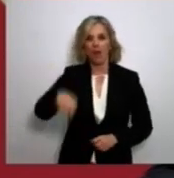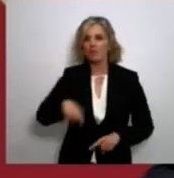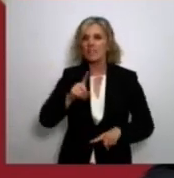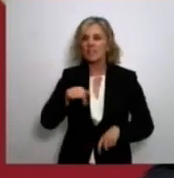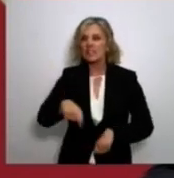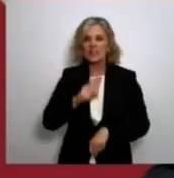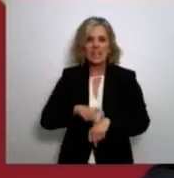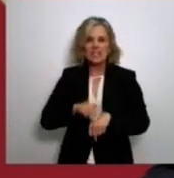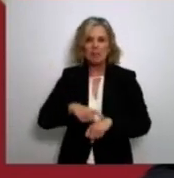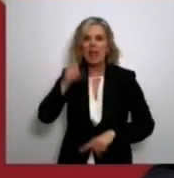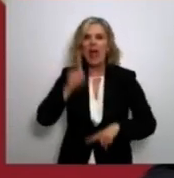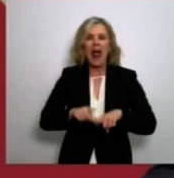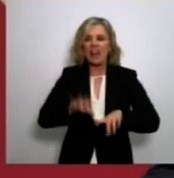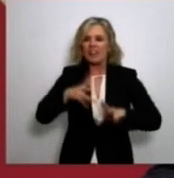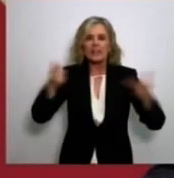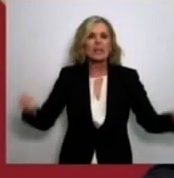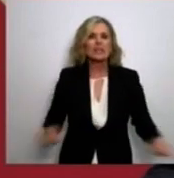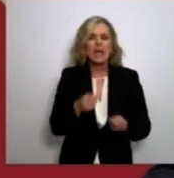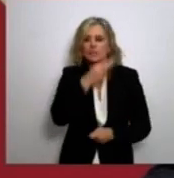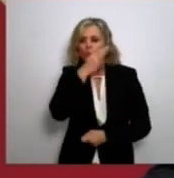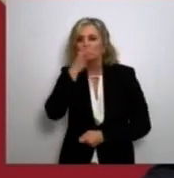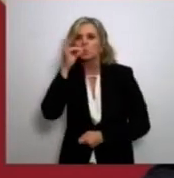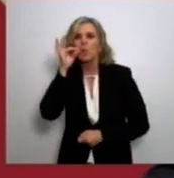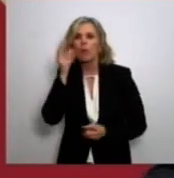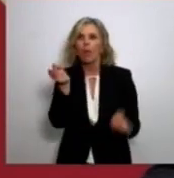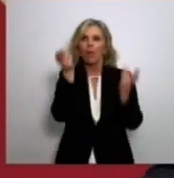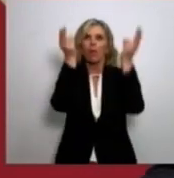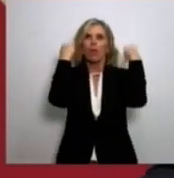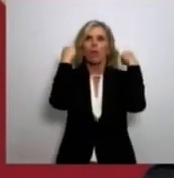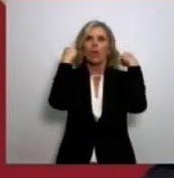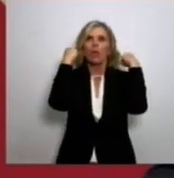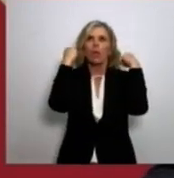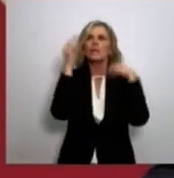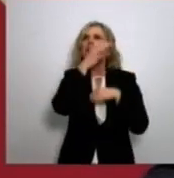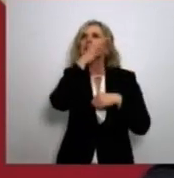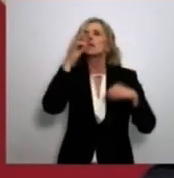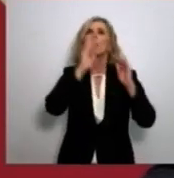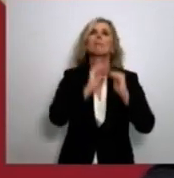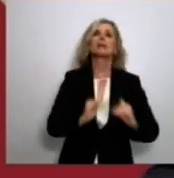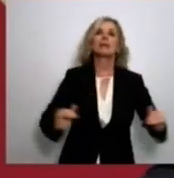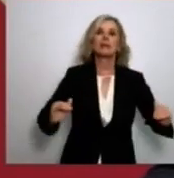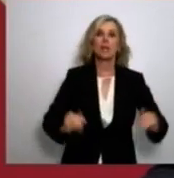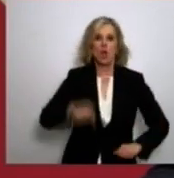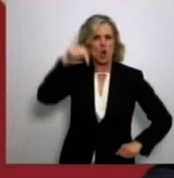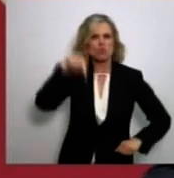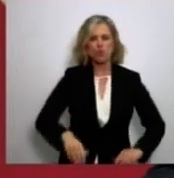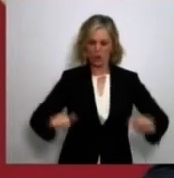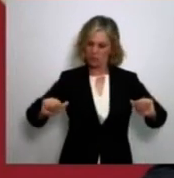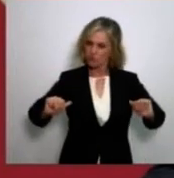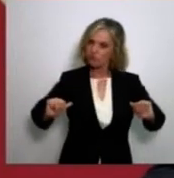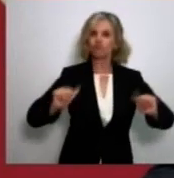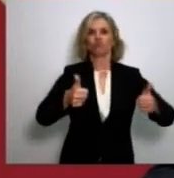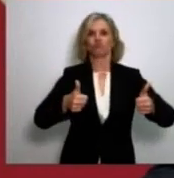σιωπή, σε μια τέτοια προδοσία διαρκείας, είναι καταδικασμένη. Εκτός εάν σηκωθούμε τώρα, εκτός